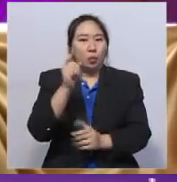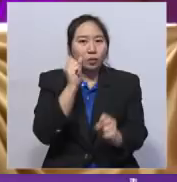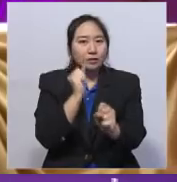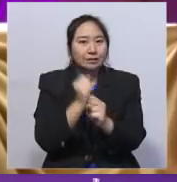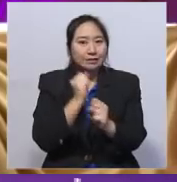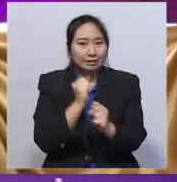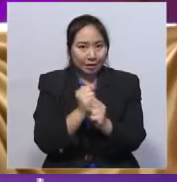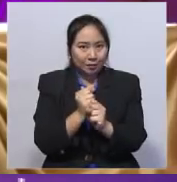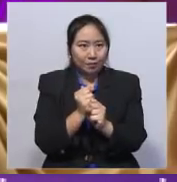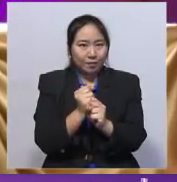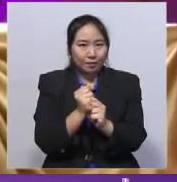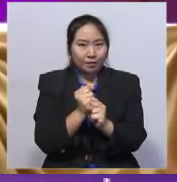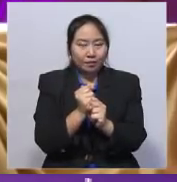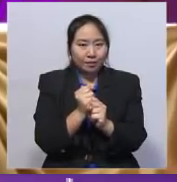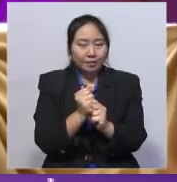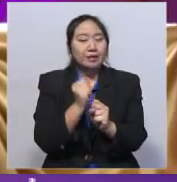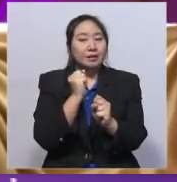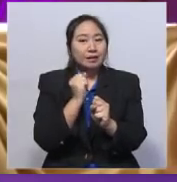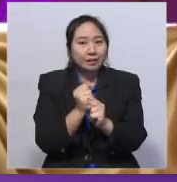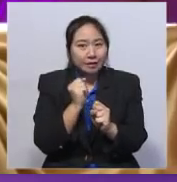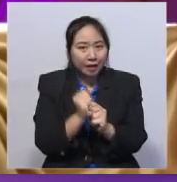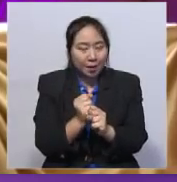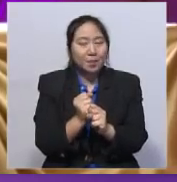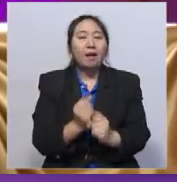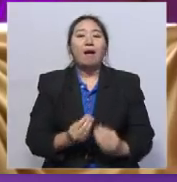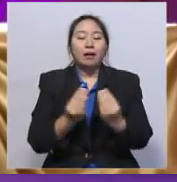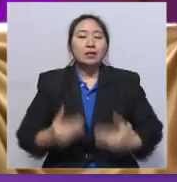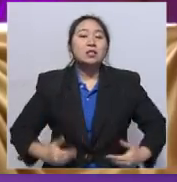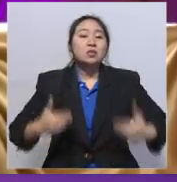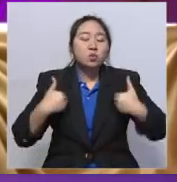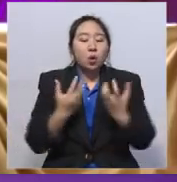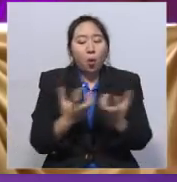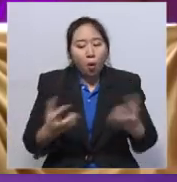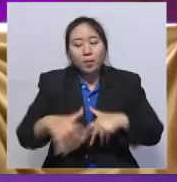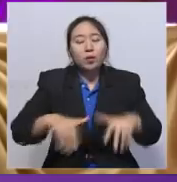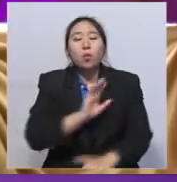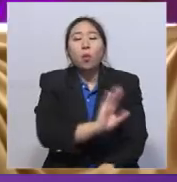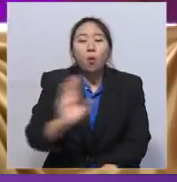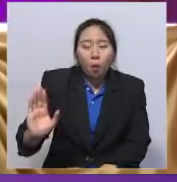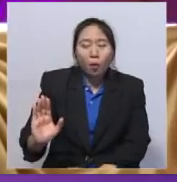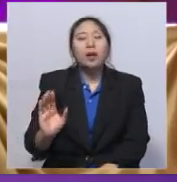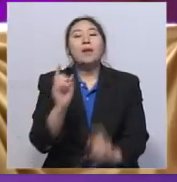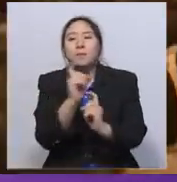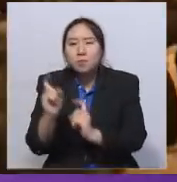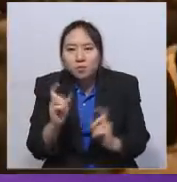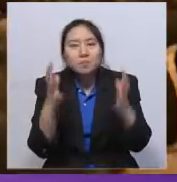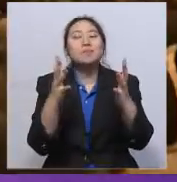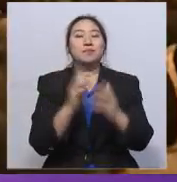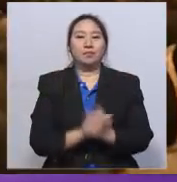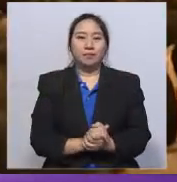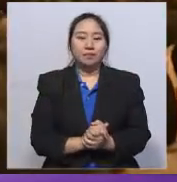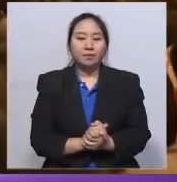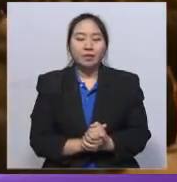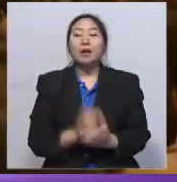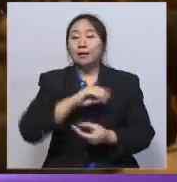การให้เกิดความปลอดภัยในชีวิตและทรัพย์สินของประชาชนได้นะครับ ด้